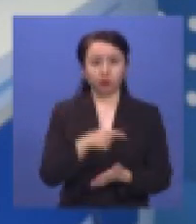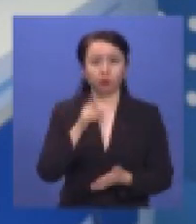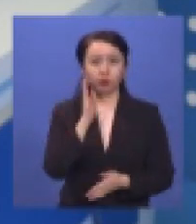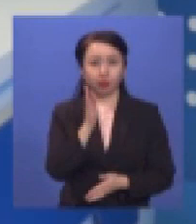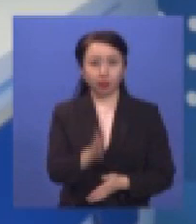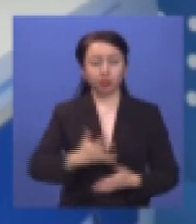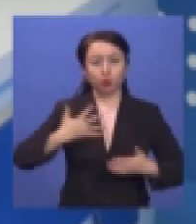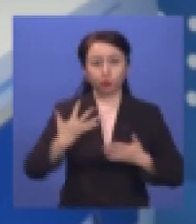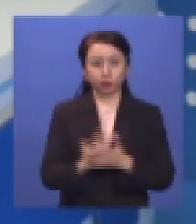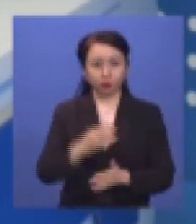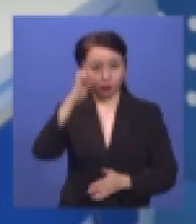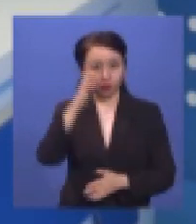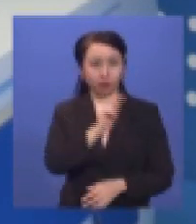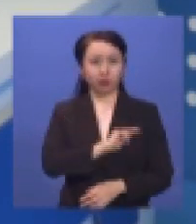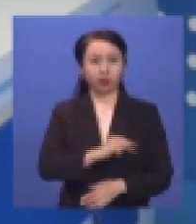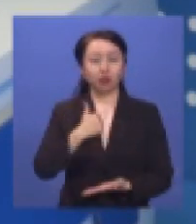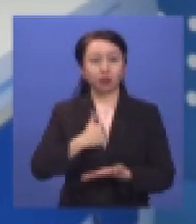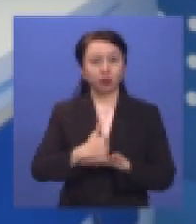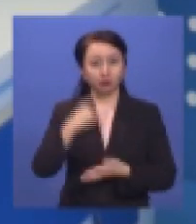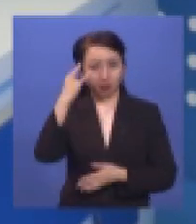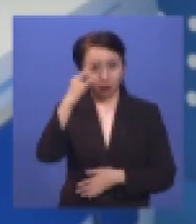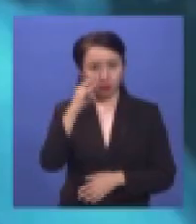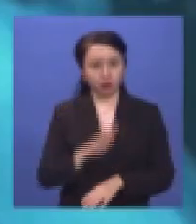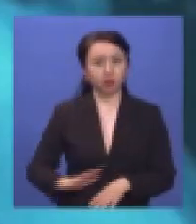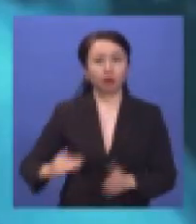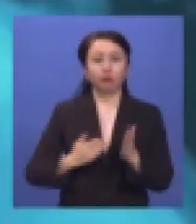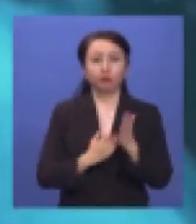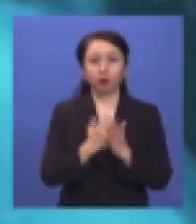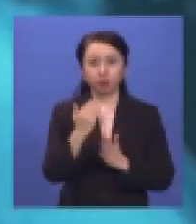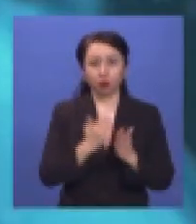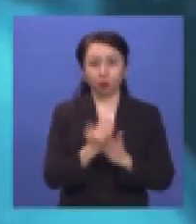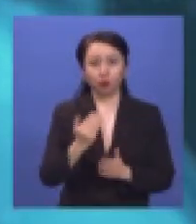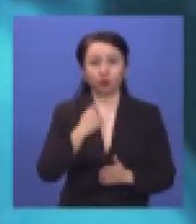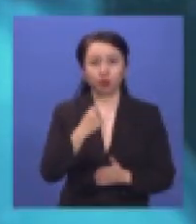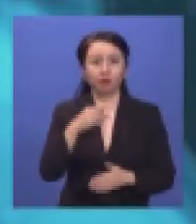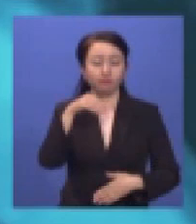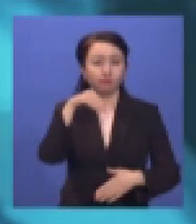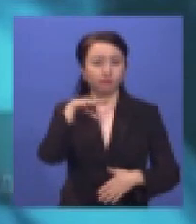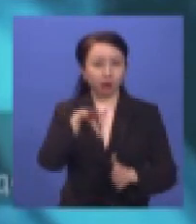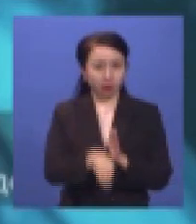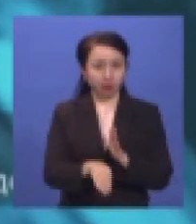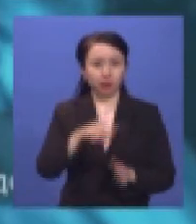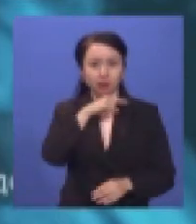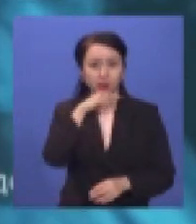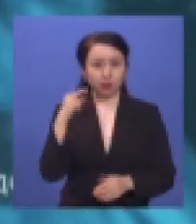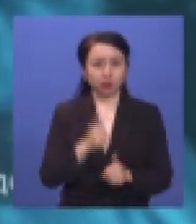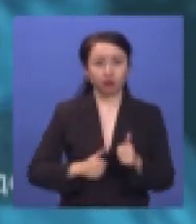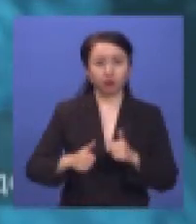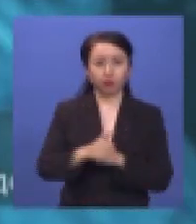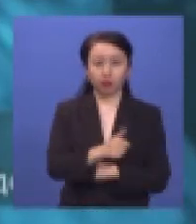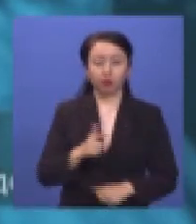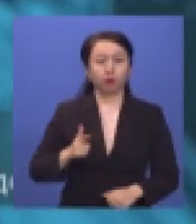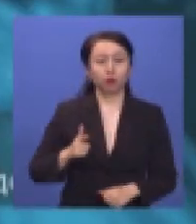ему дальнейших успехов в государственной деятельности. Президент Казахстана высоко отозвался о личном вкладе российского лидера в укреплении